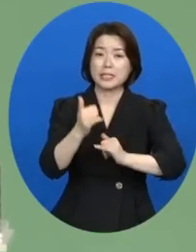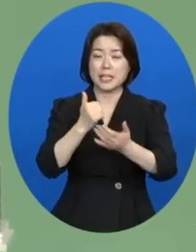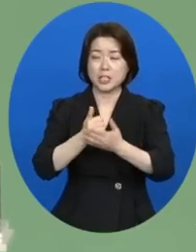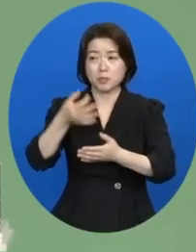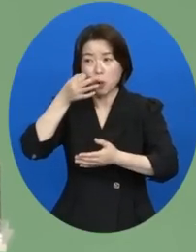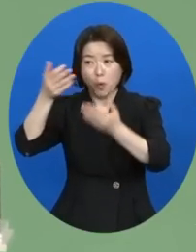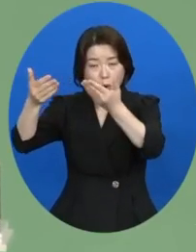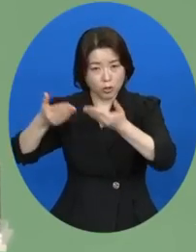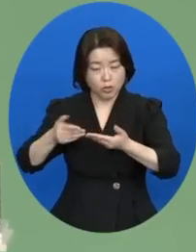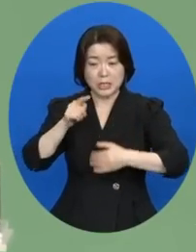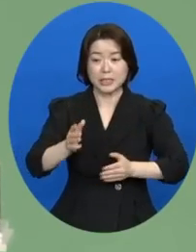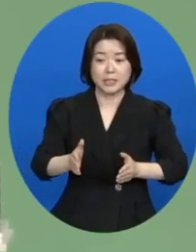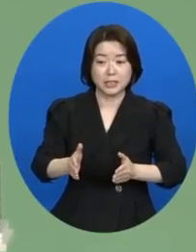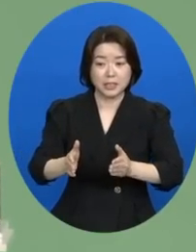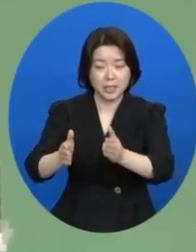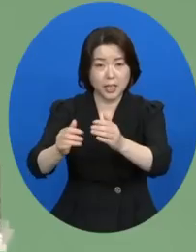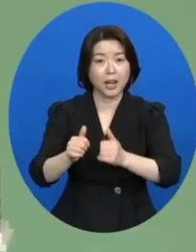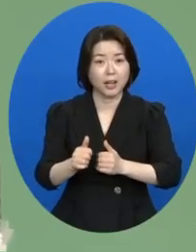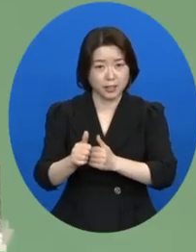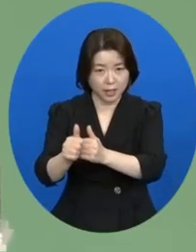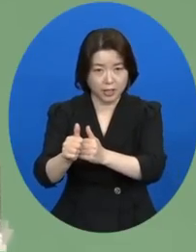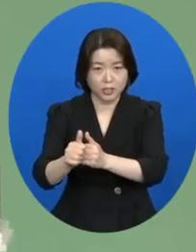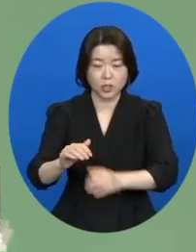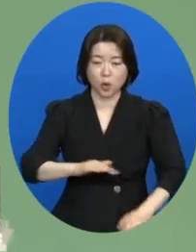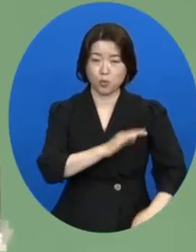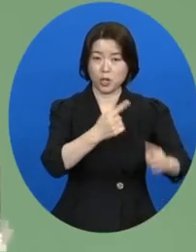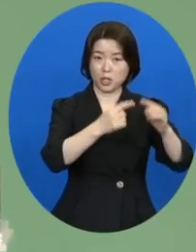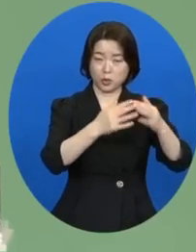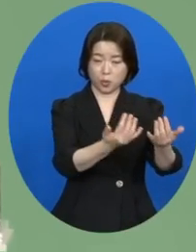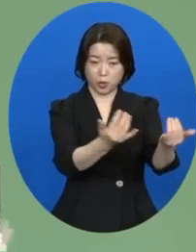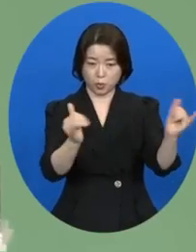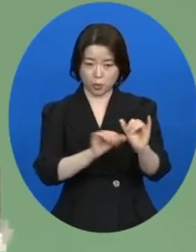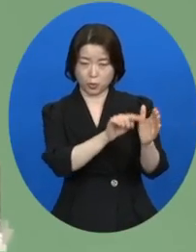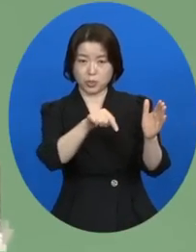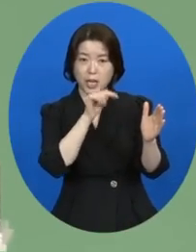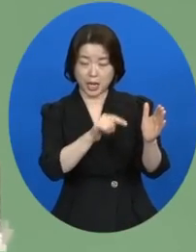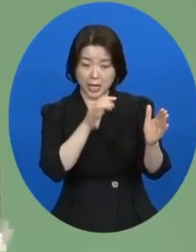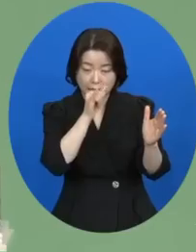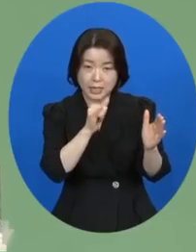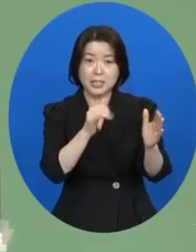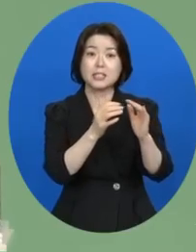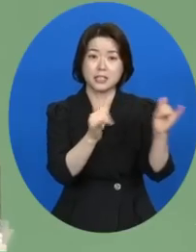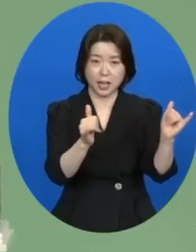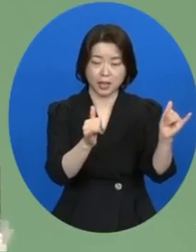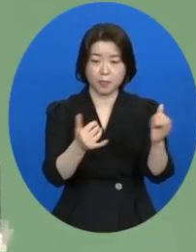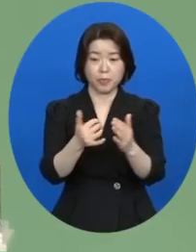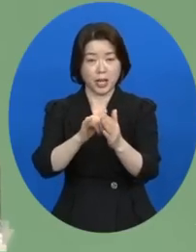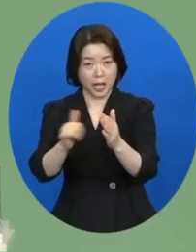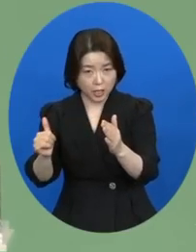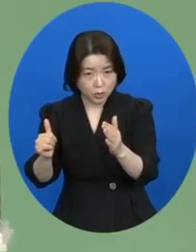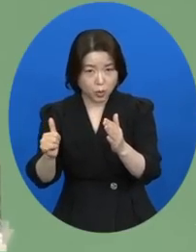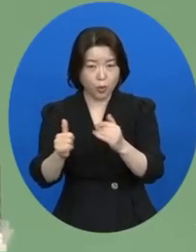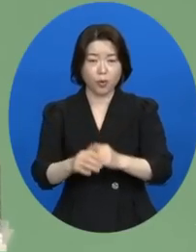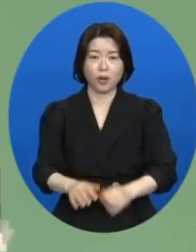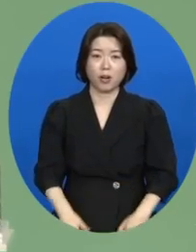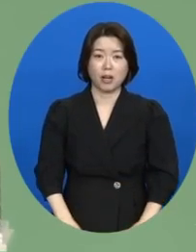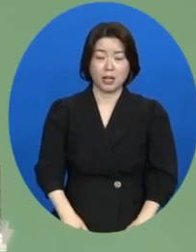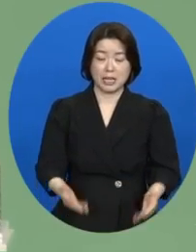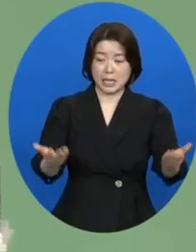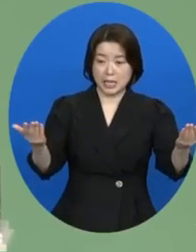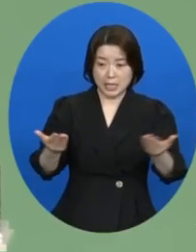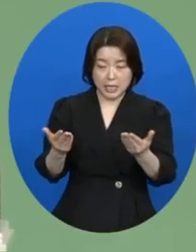보여주신 길을 따라 우리 교회 공동체 안에 있는 사람들, 가족,